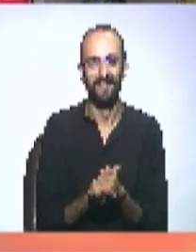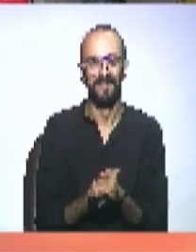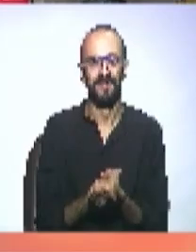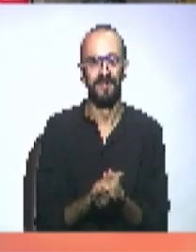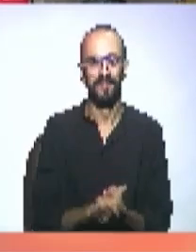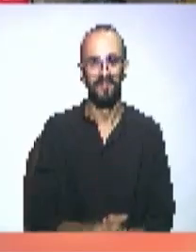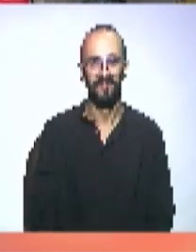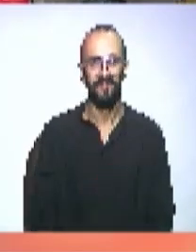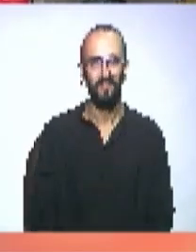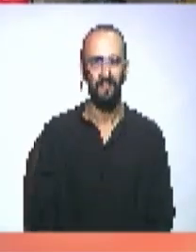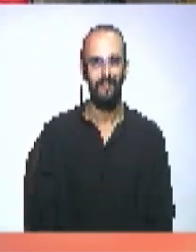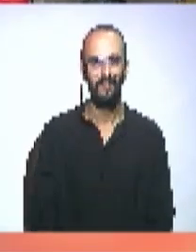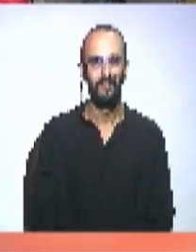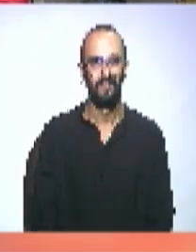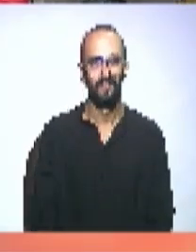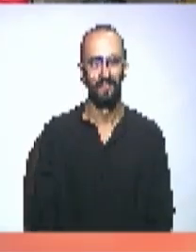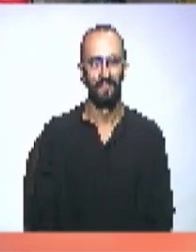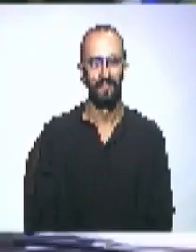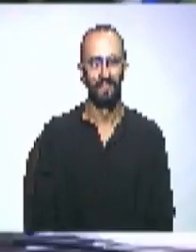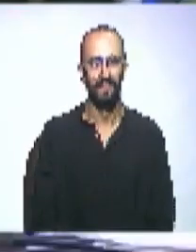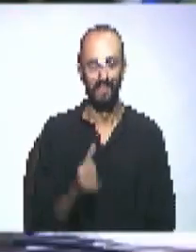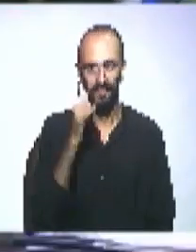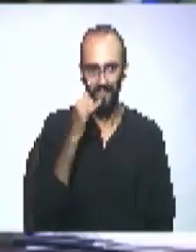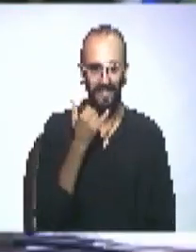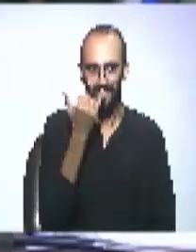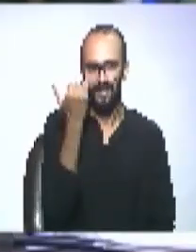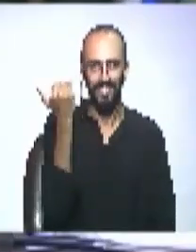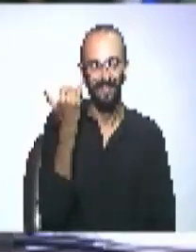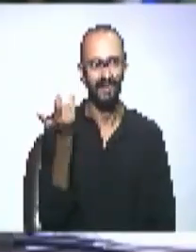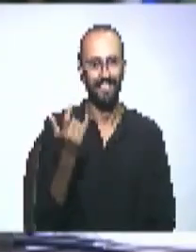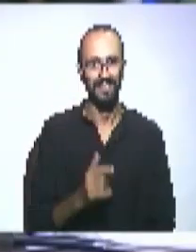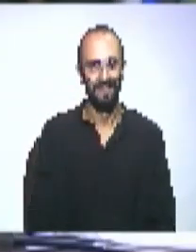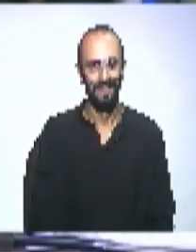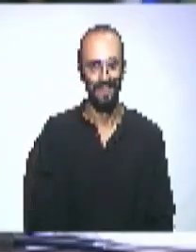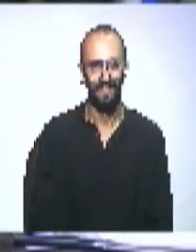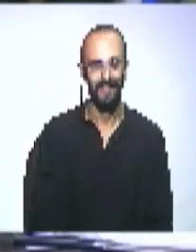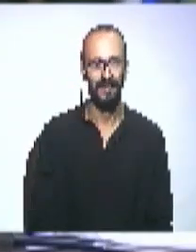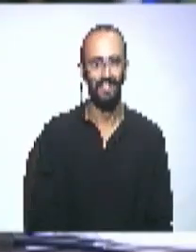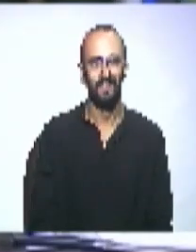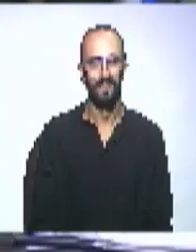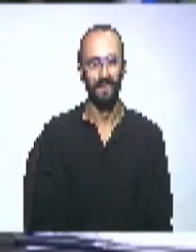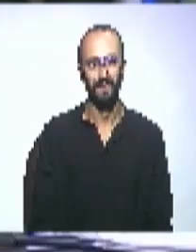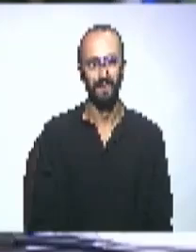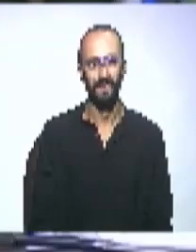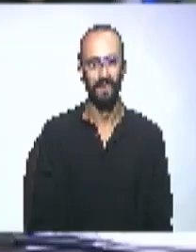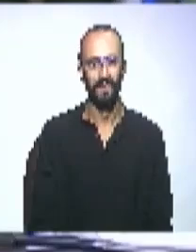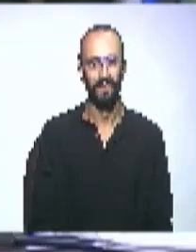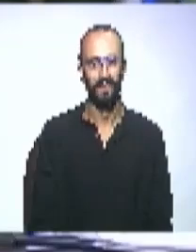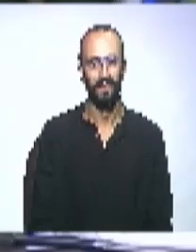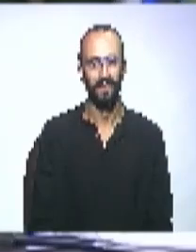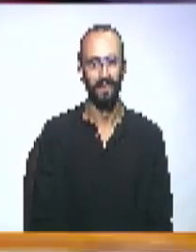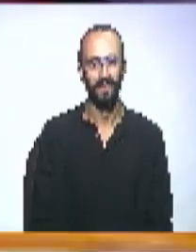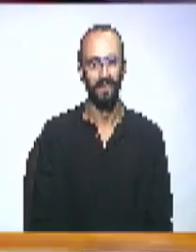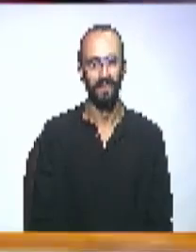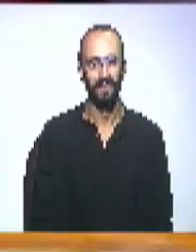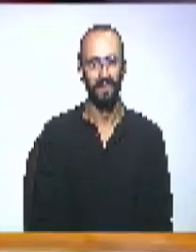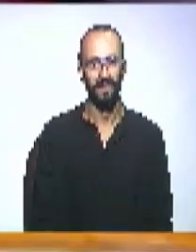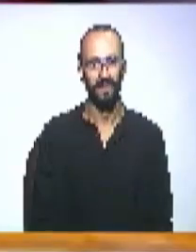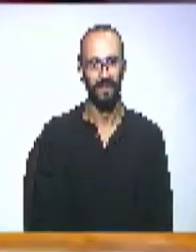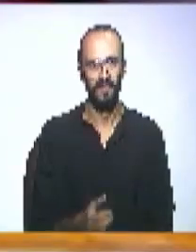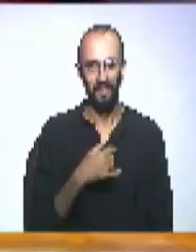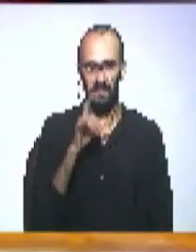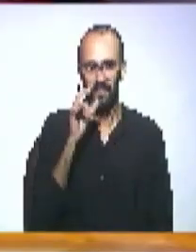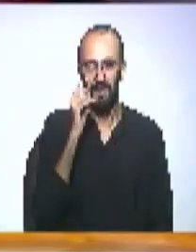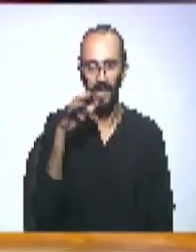ايه. ايه الجمال ده؟ تسلم ايدك مقدمه. ايه المكالمه الجميله دي؟ بجد ايه المكالمه الجميله دي؟ انا احب الناس المتفاعله دي